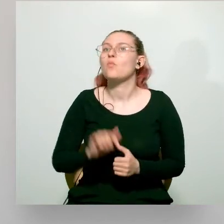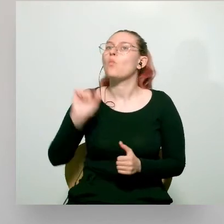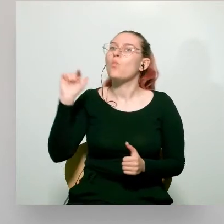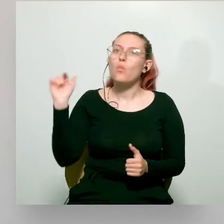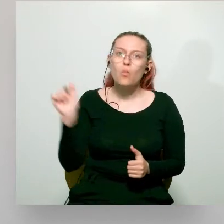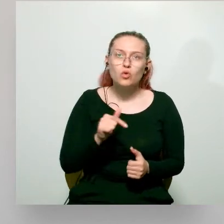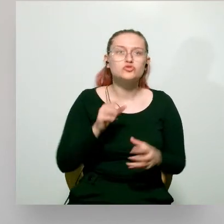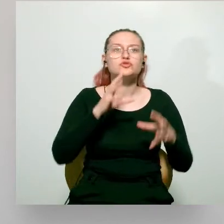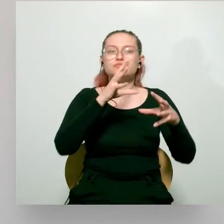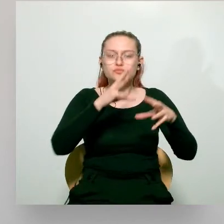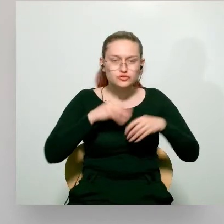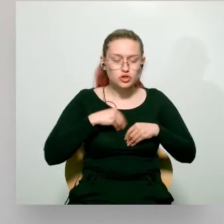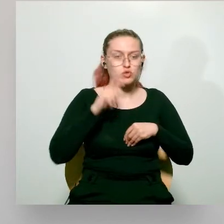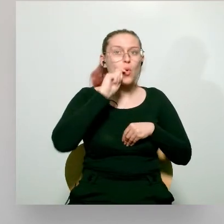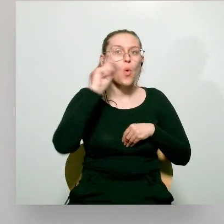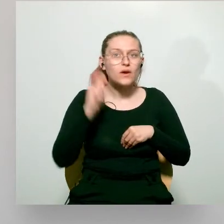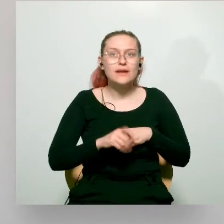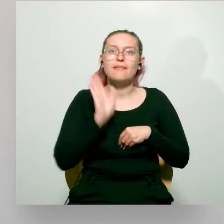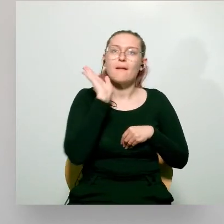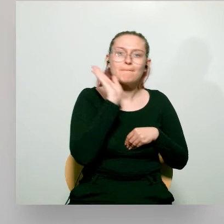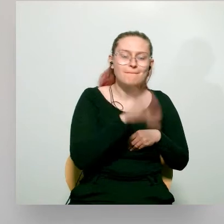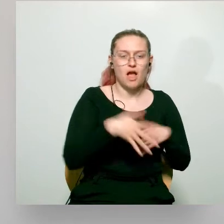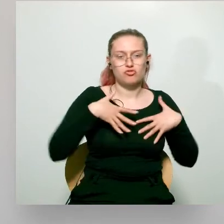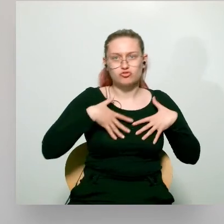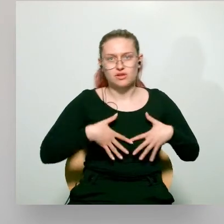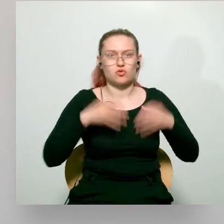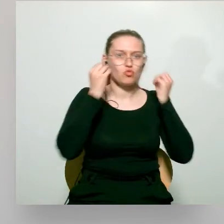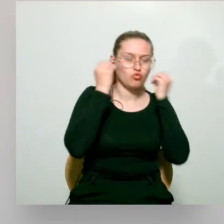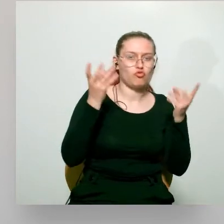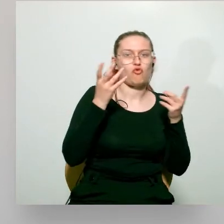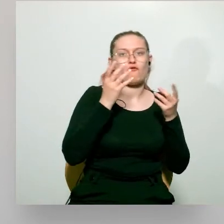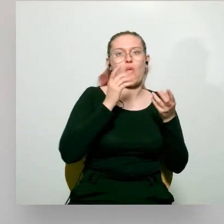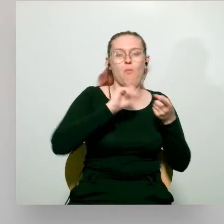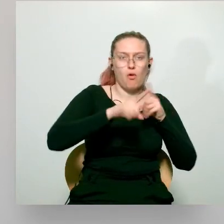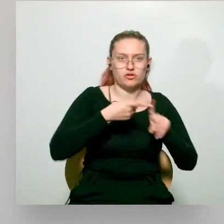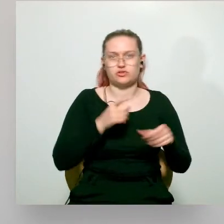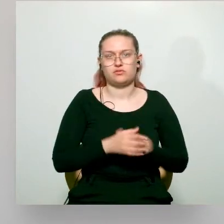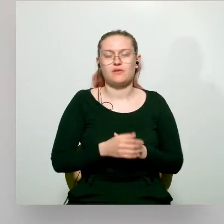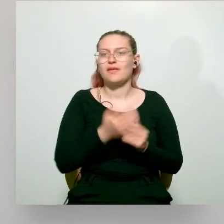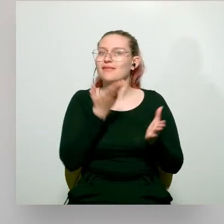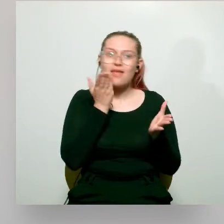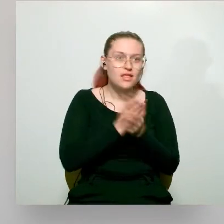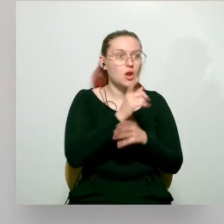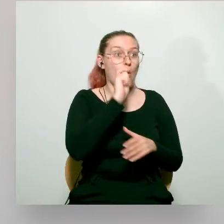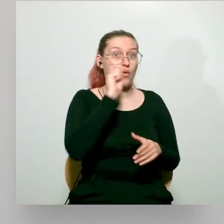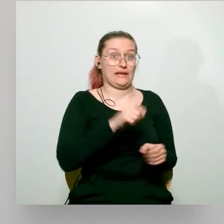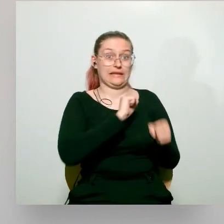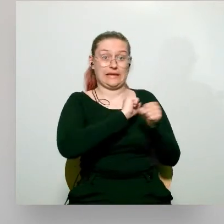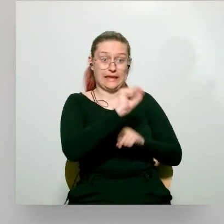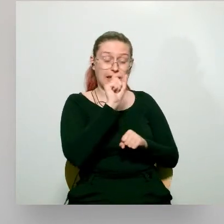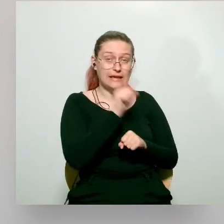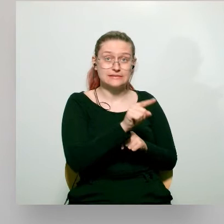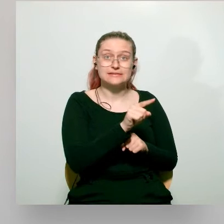kulturowo-politycznej Ukrainy, nie samego faktu istnienia państwowości ukraińskiej. Chodzi o zaakceptowanie tego, że mamy po